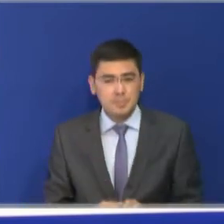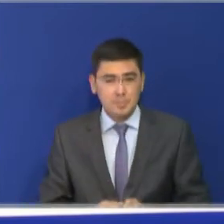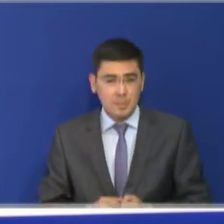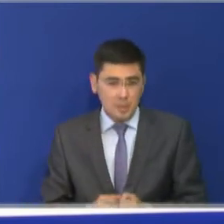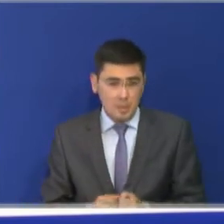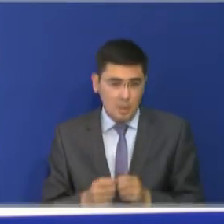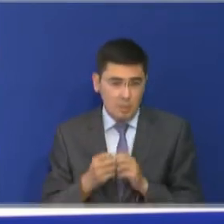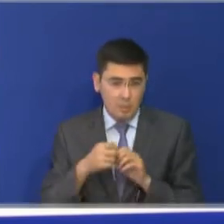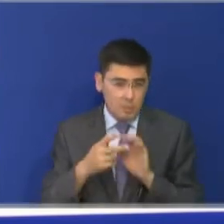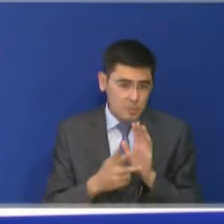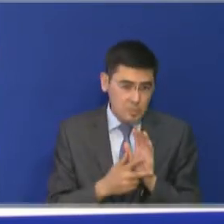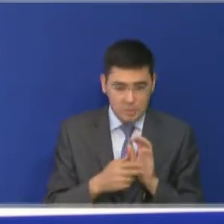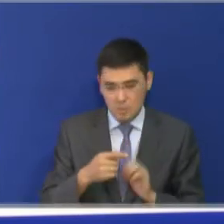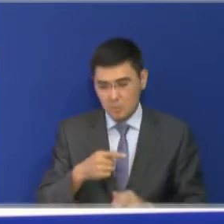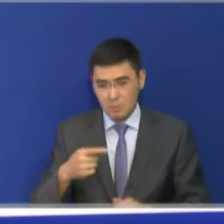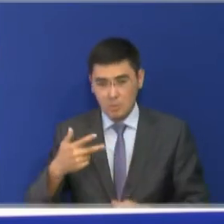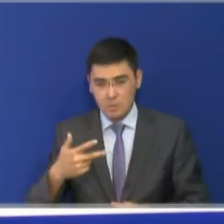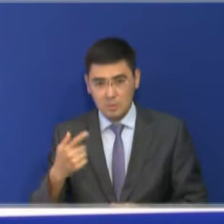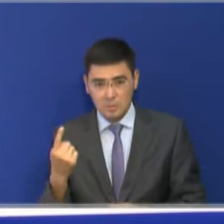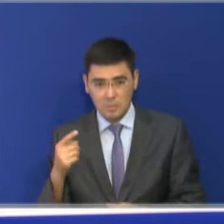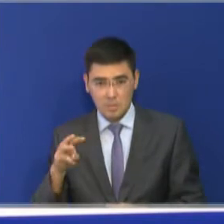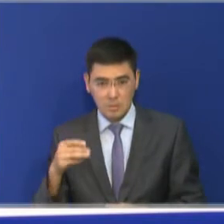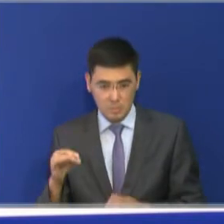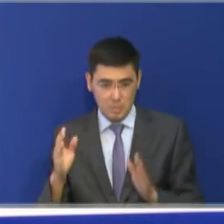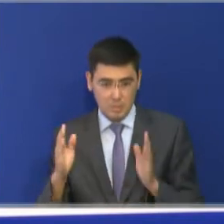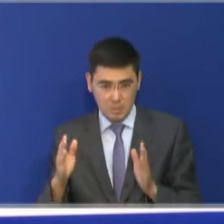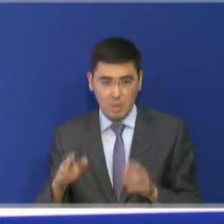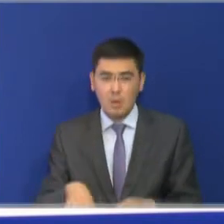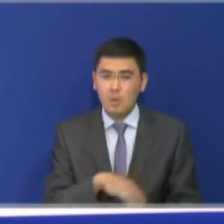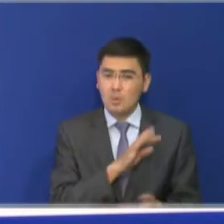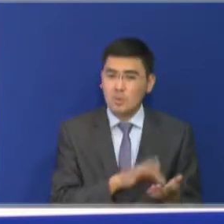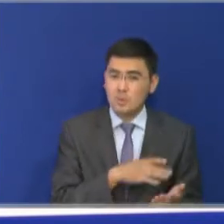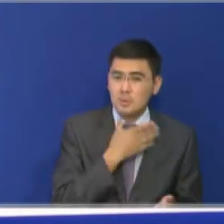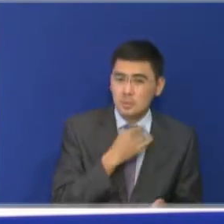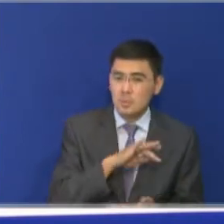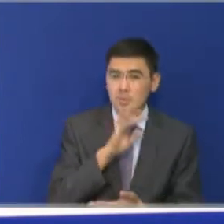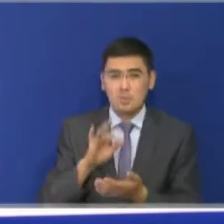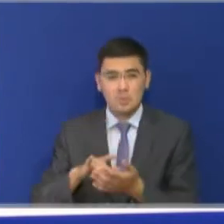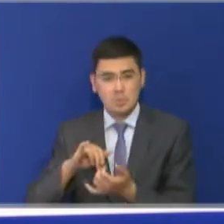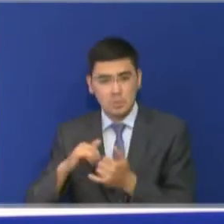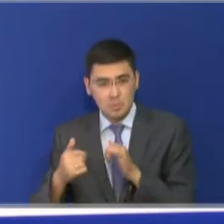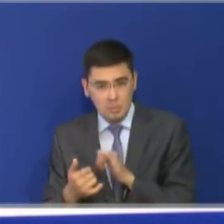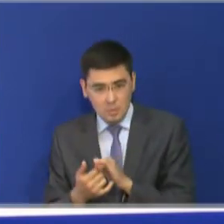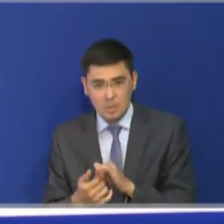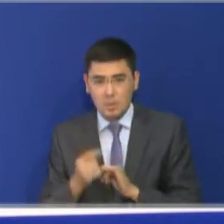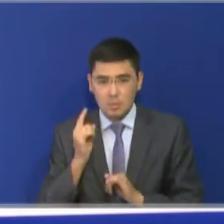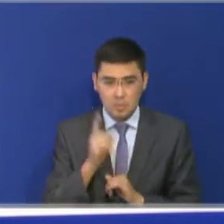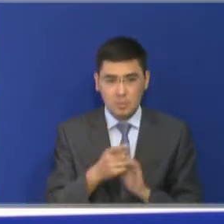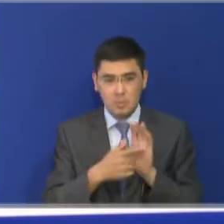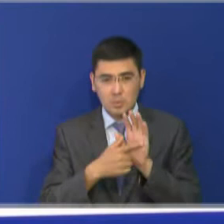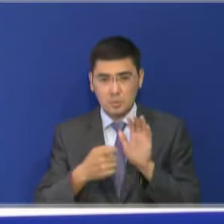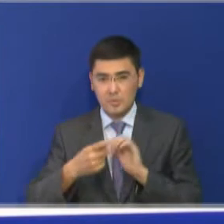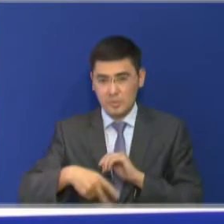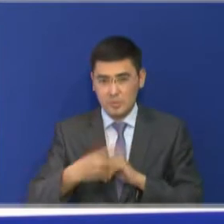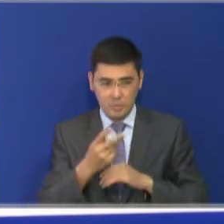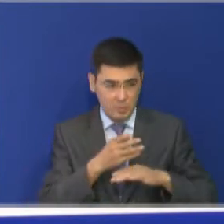мәліметінше 18 мен 31 мамыр аралығында Өскемен, Семей қалалары мен 17 ауданда 1722